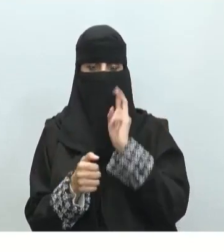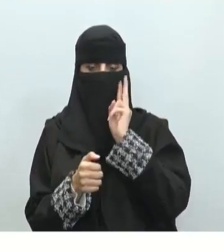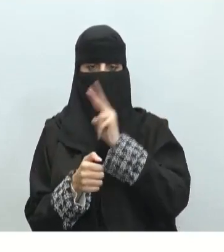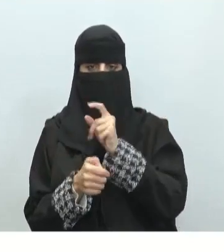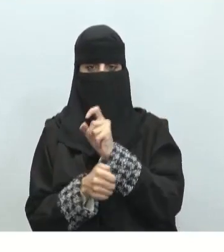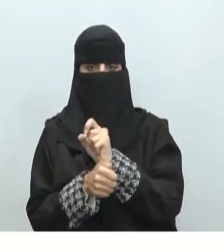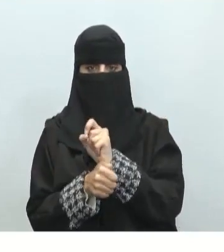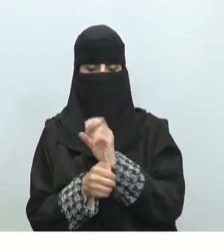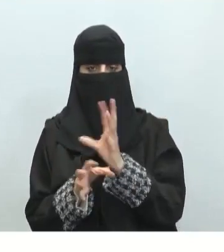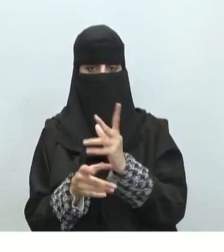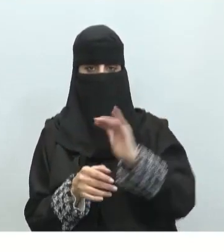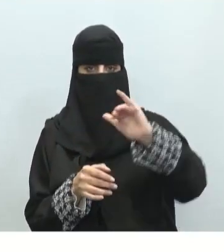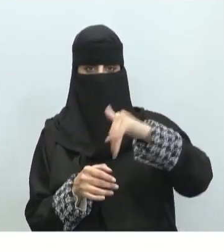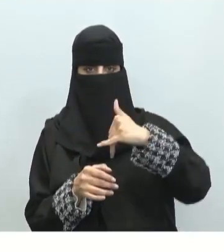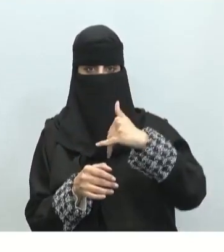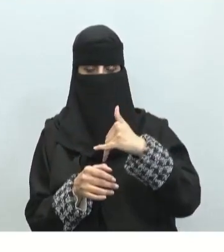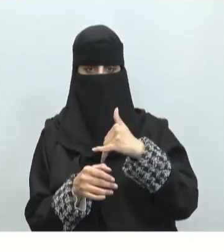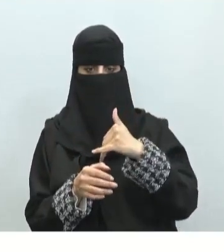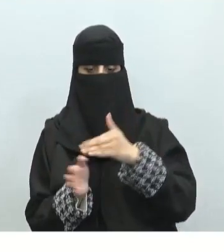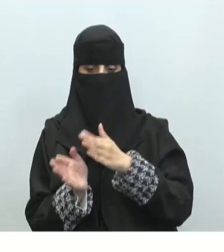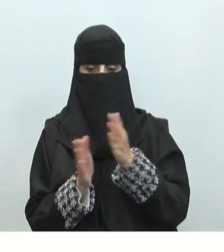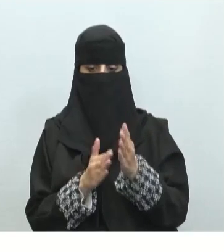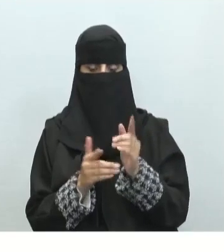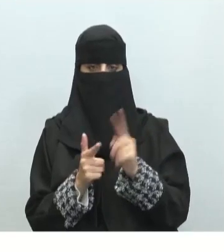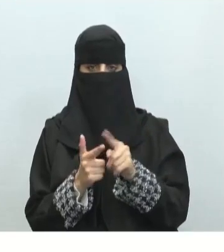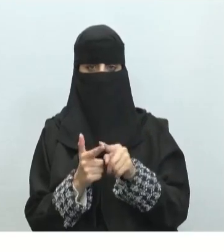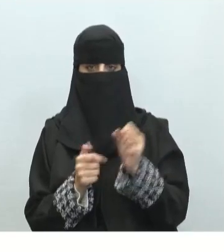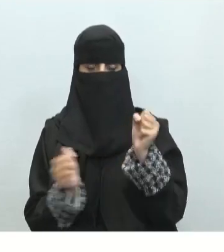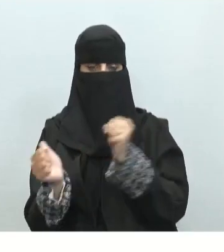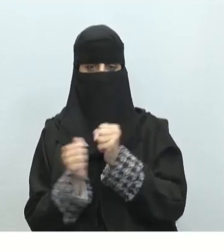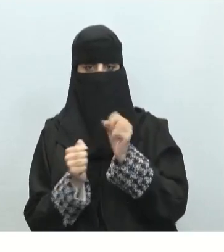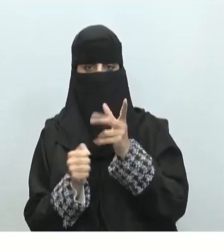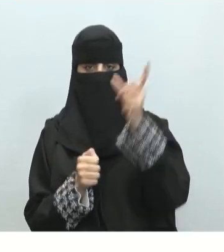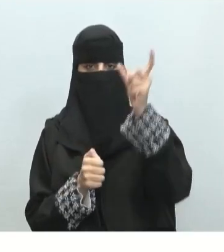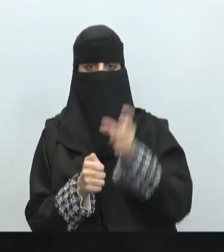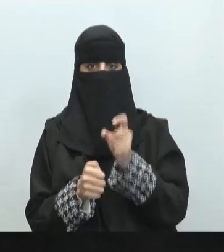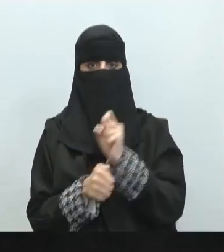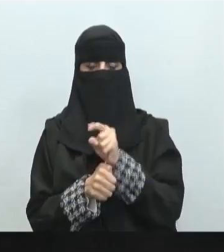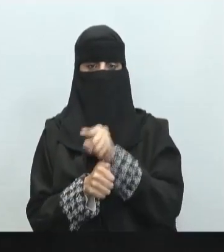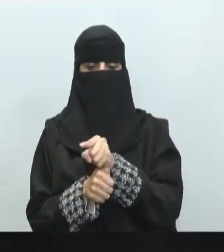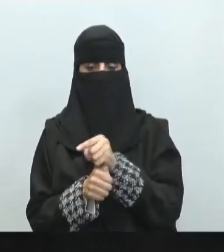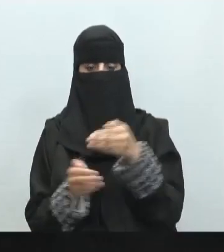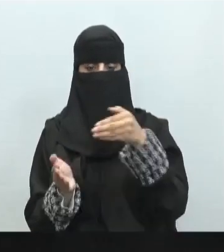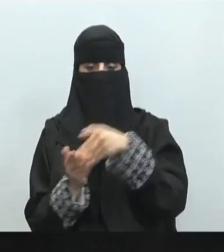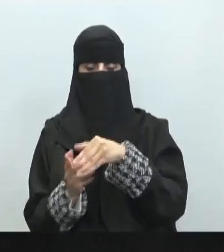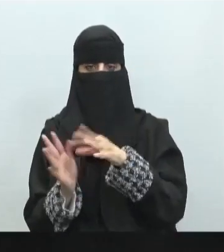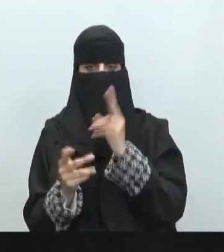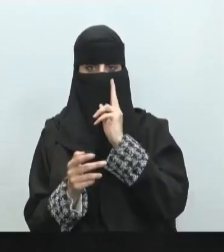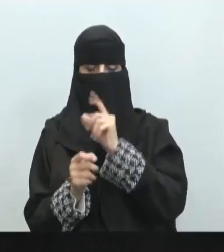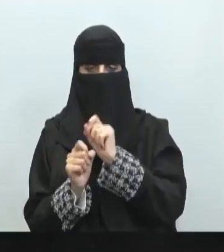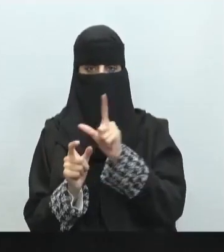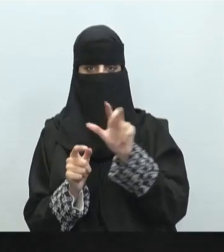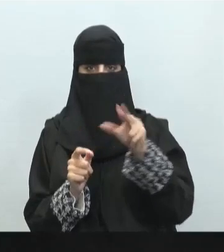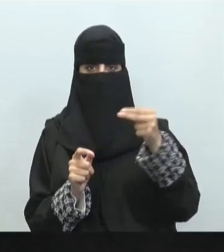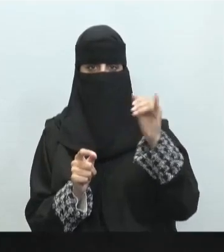بفعل اقبل اصبح العيد فاعل مرفوع علامه رفعه